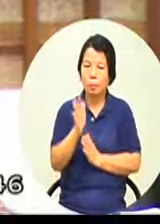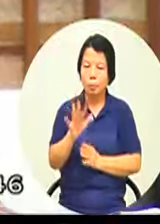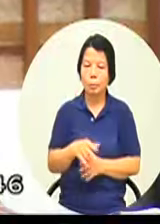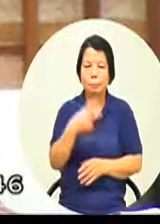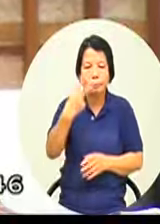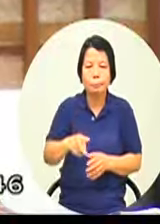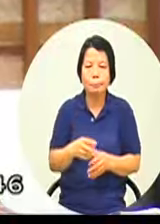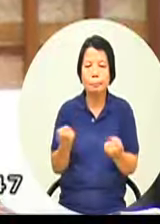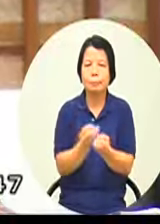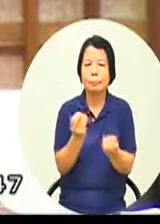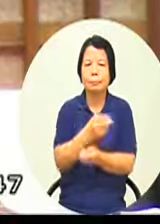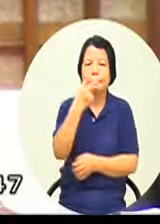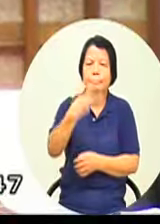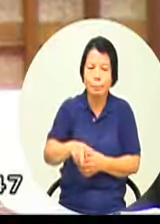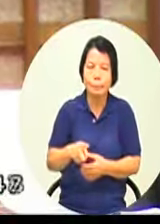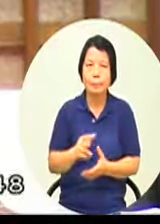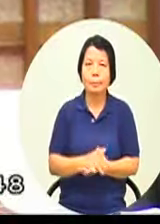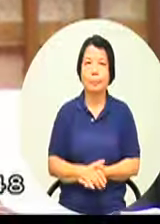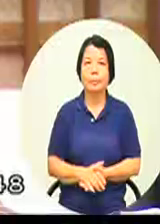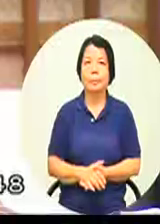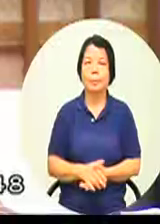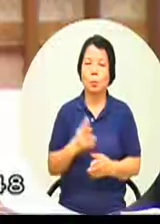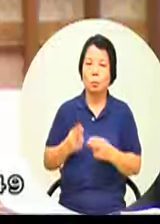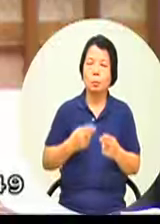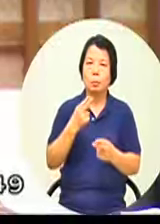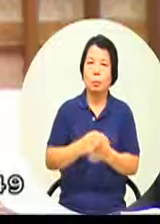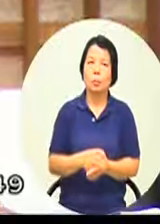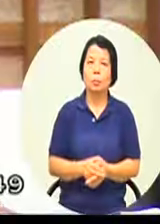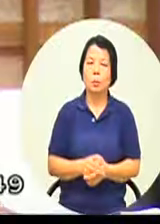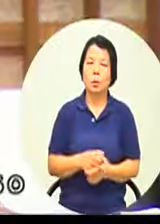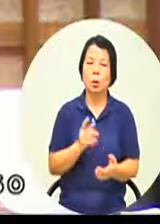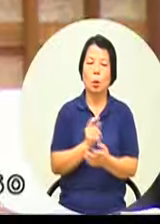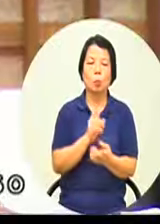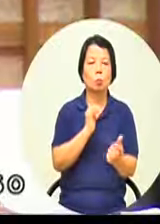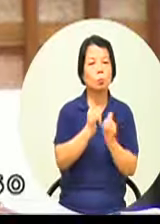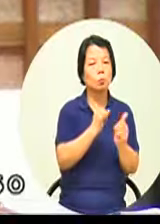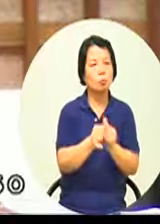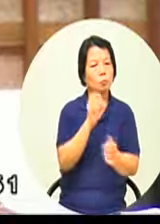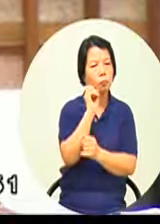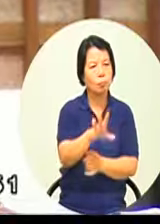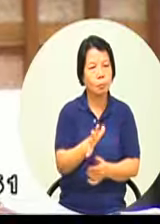子，局长怎么样对我们市民交代？